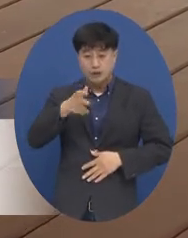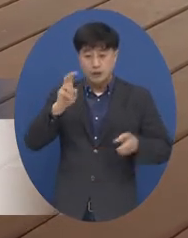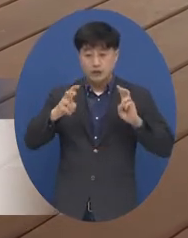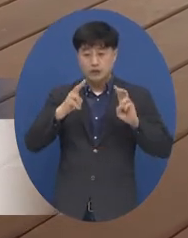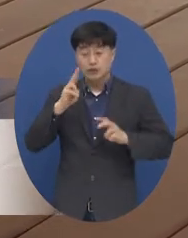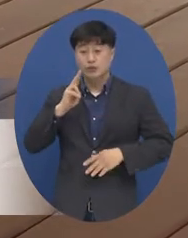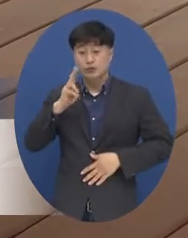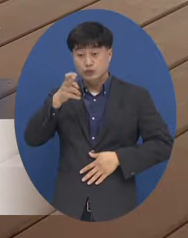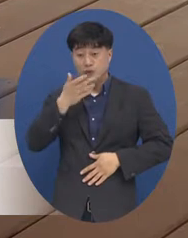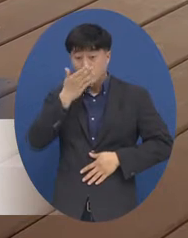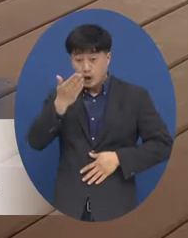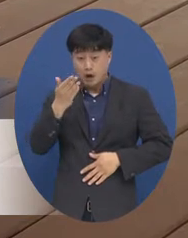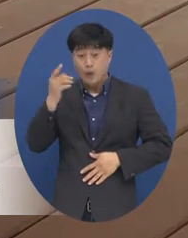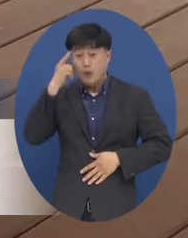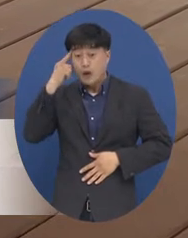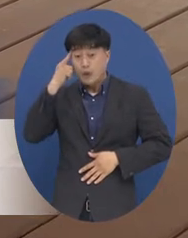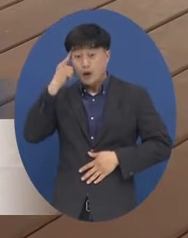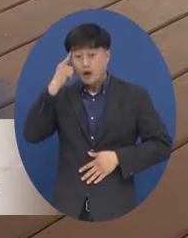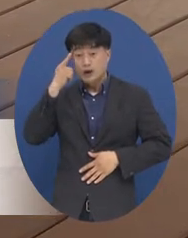카드에서